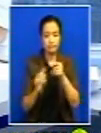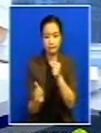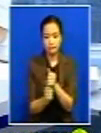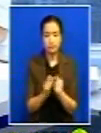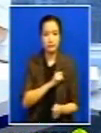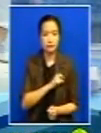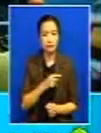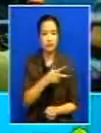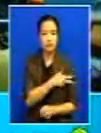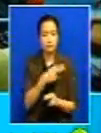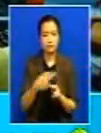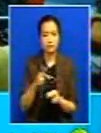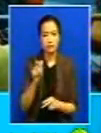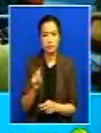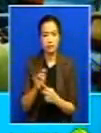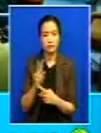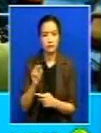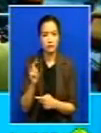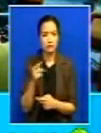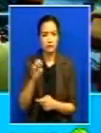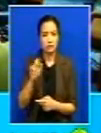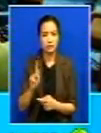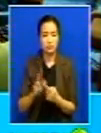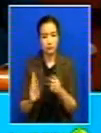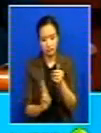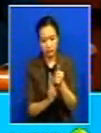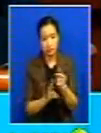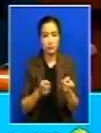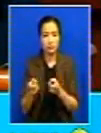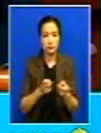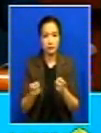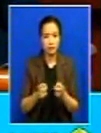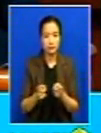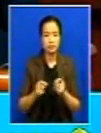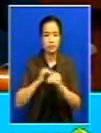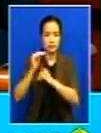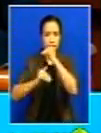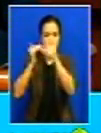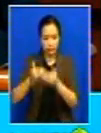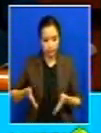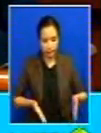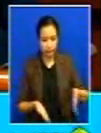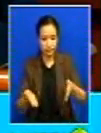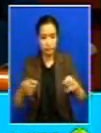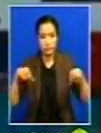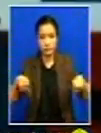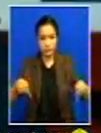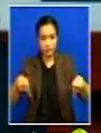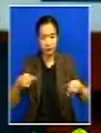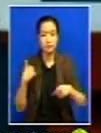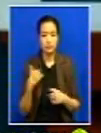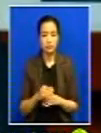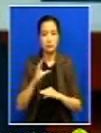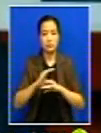จารย์ดร.อันธิกาสวัสดิ์ศรีรองผู้จัดการและโฆษกโครงการพัฒนาริมฝั่งแม่น้ำเจ้าพระยาพูดถึงความคืบหน้าของโปรเจ